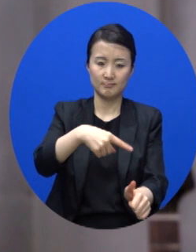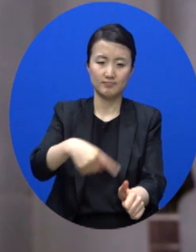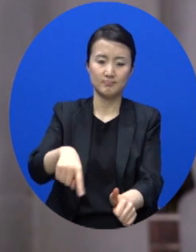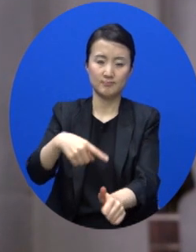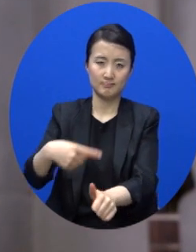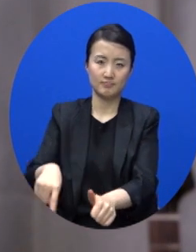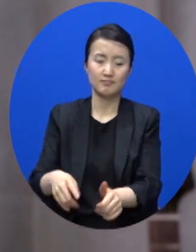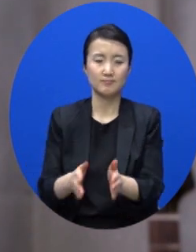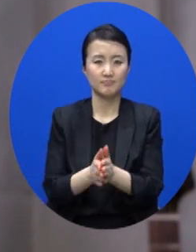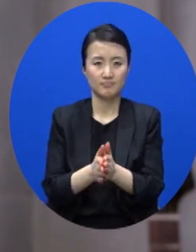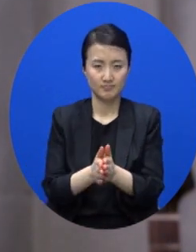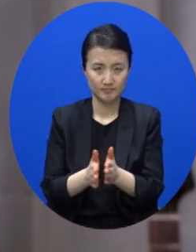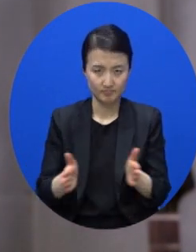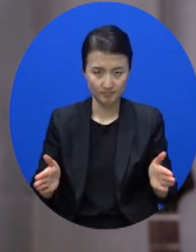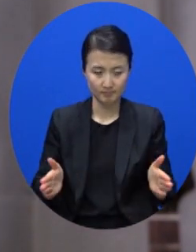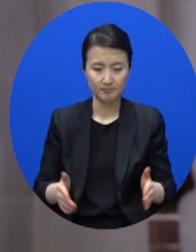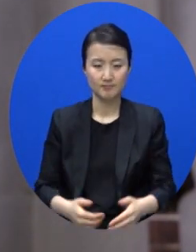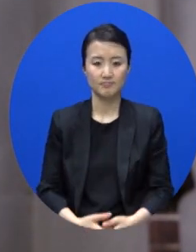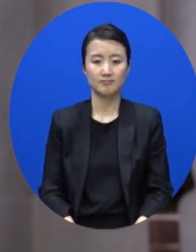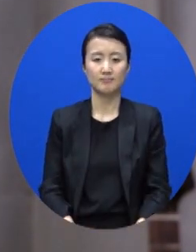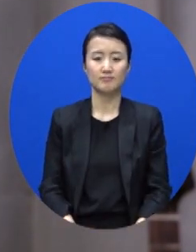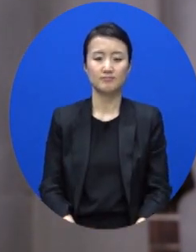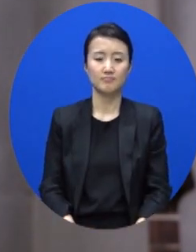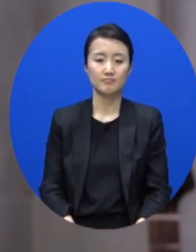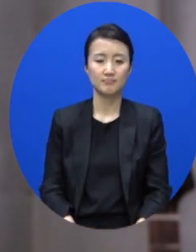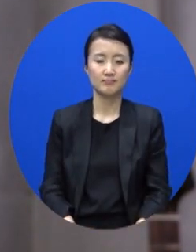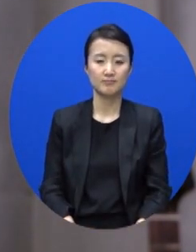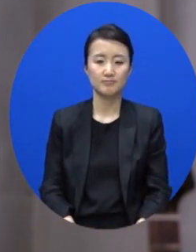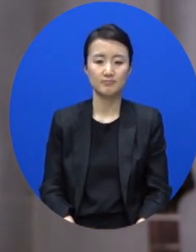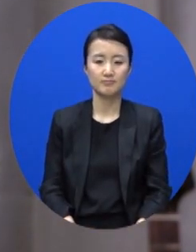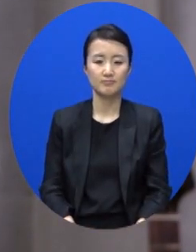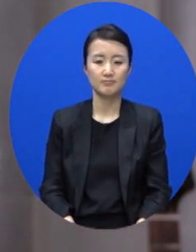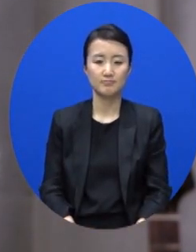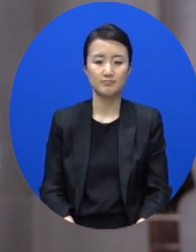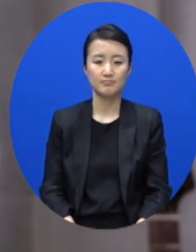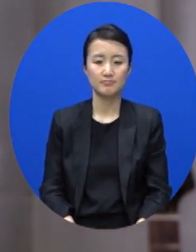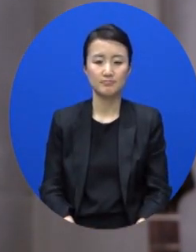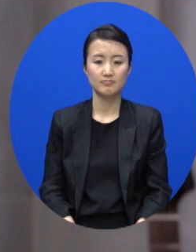다 제 열정을 쏟게 됐습니다.